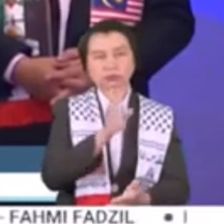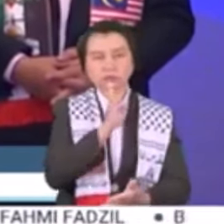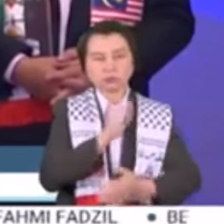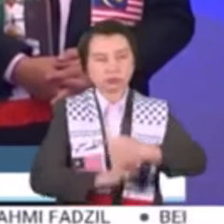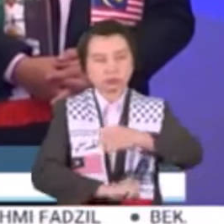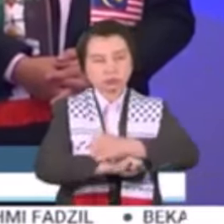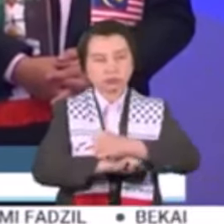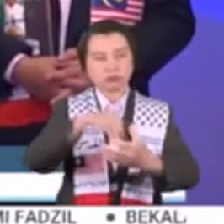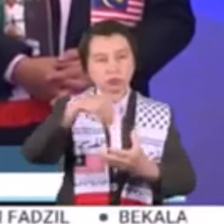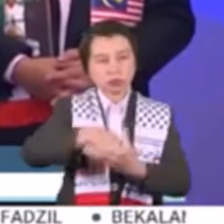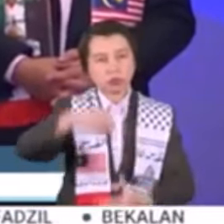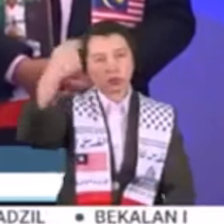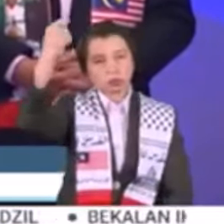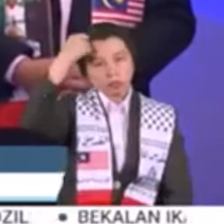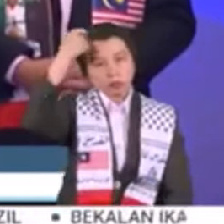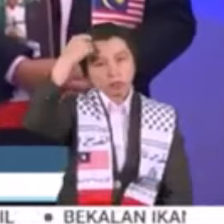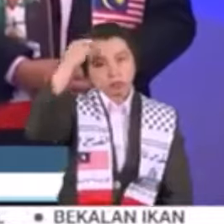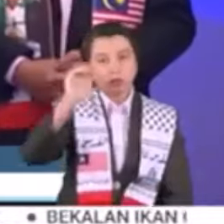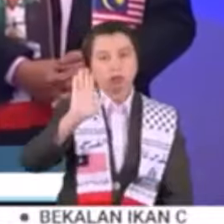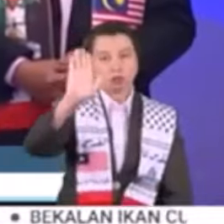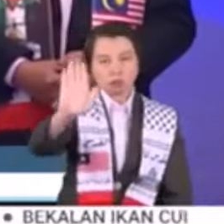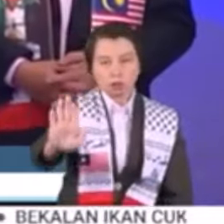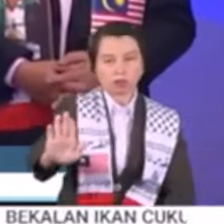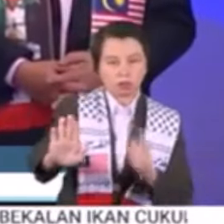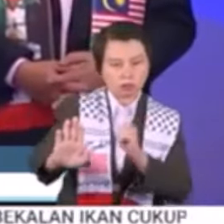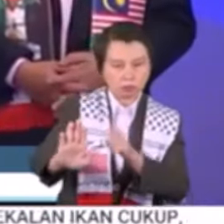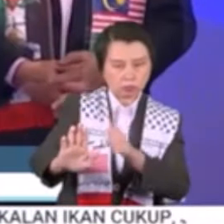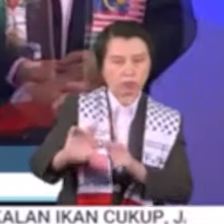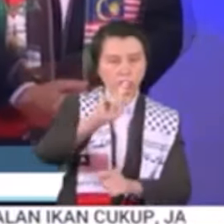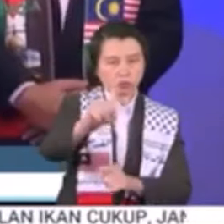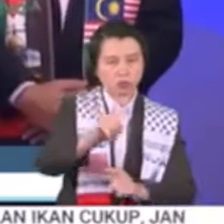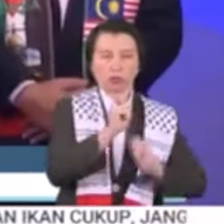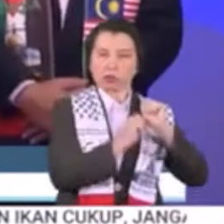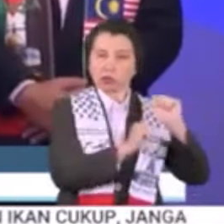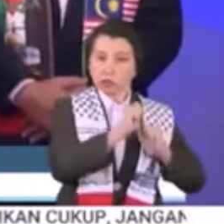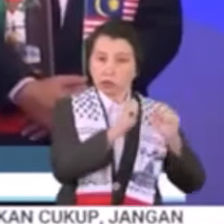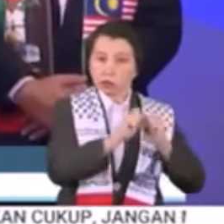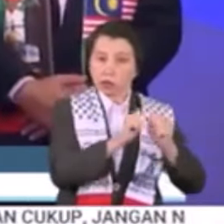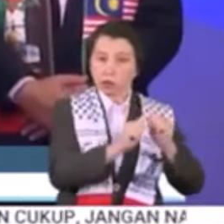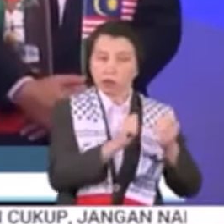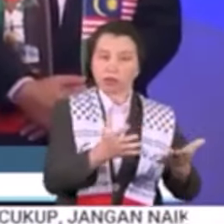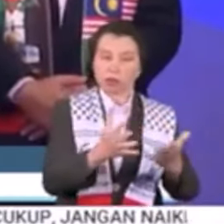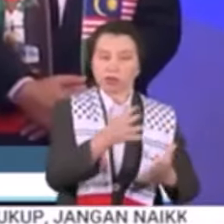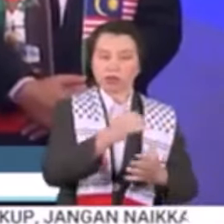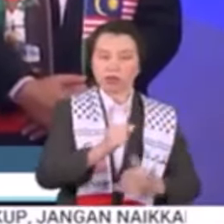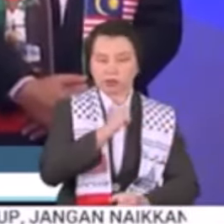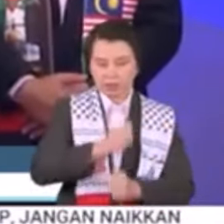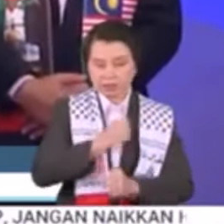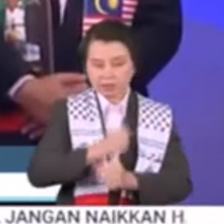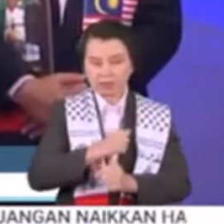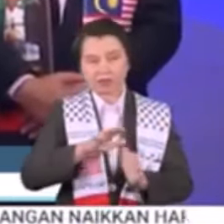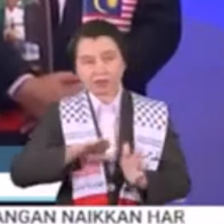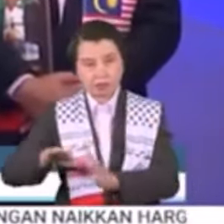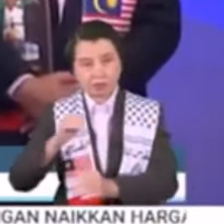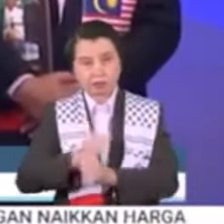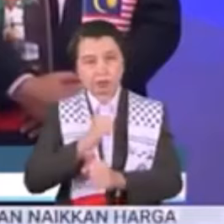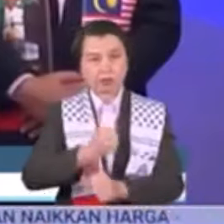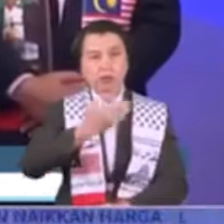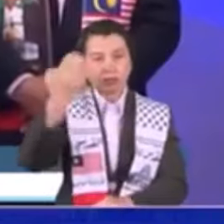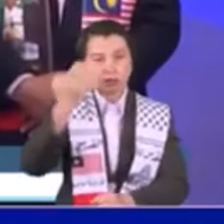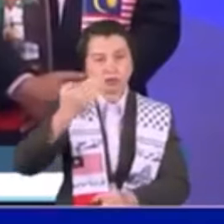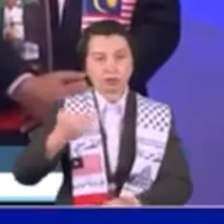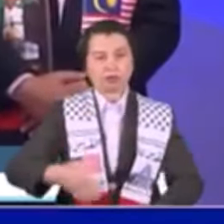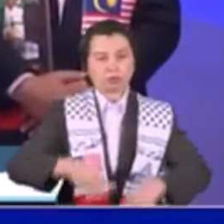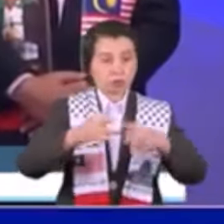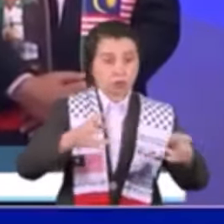dalam pemikiran Madani ini mesti soal nilai, soal akhlak. Selain daripada kerja-kerja biasa, mukadimah itu